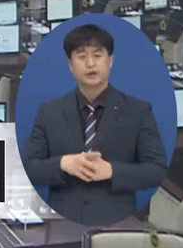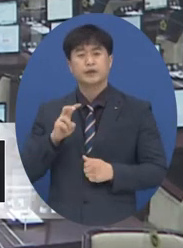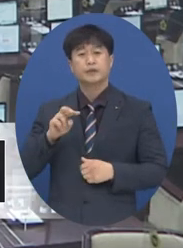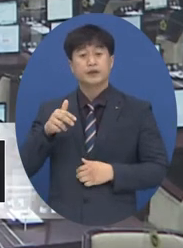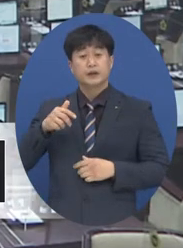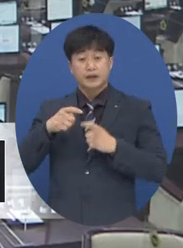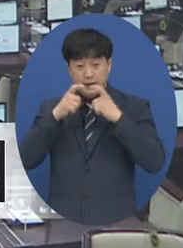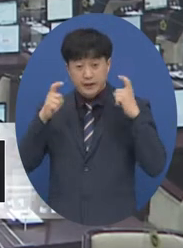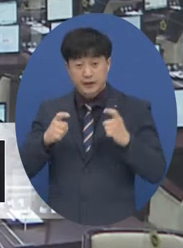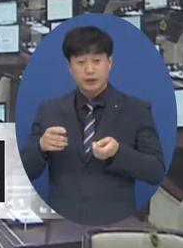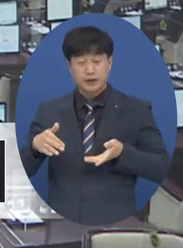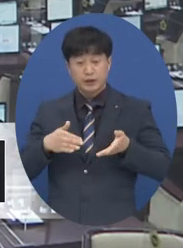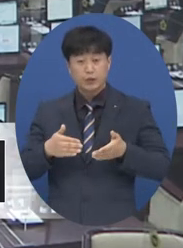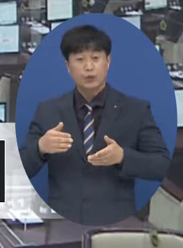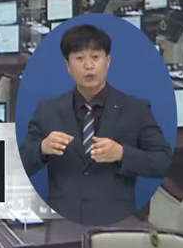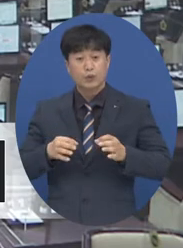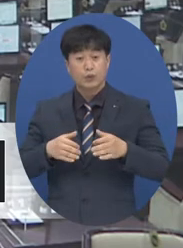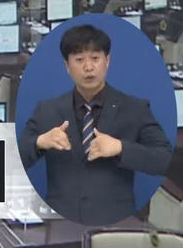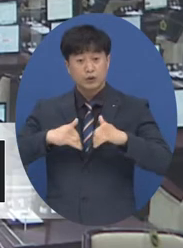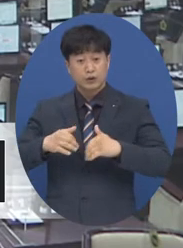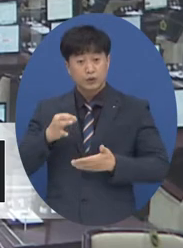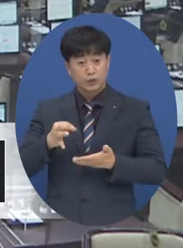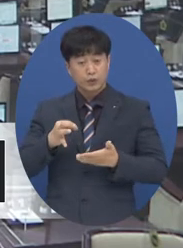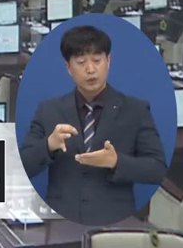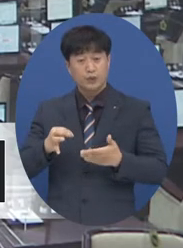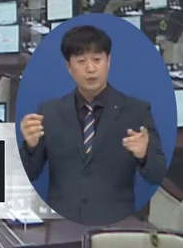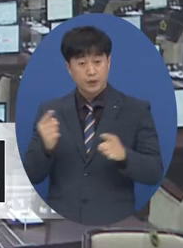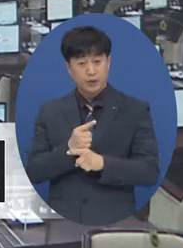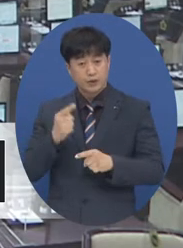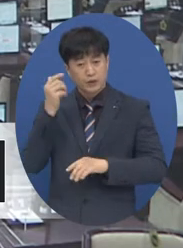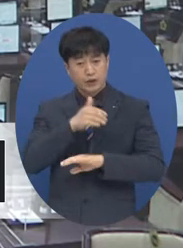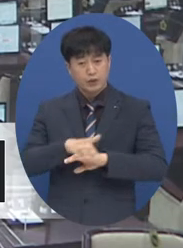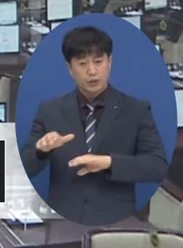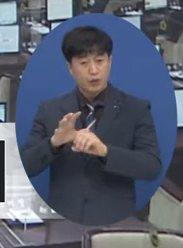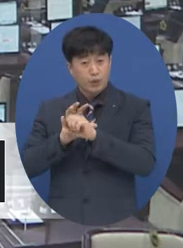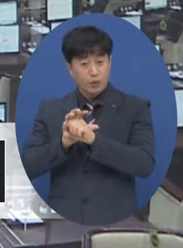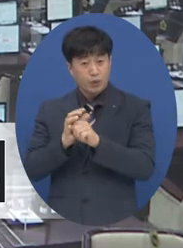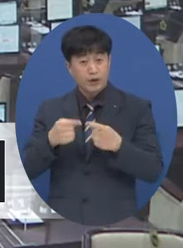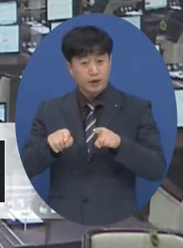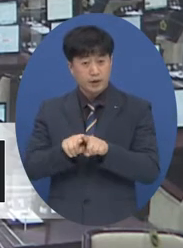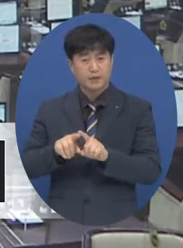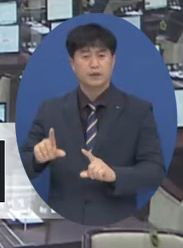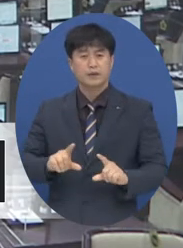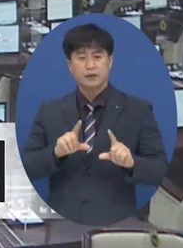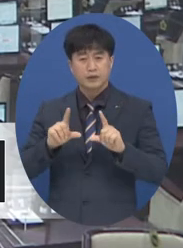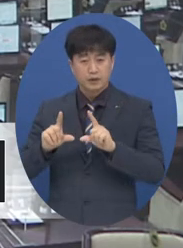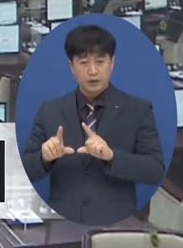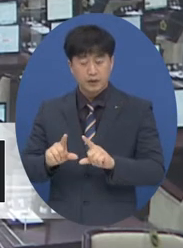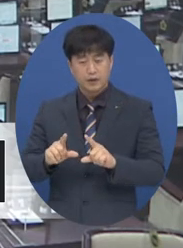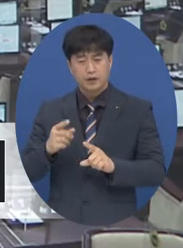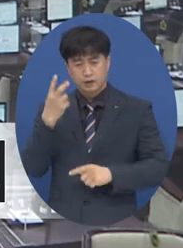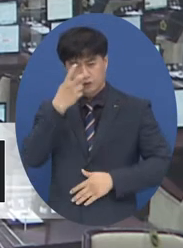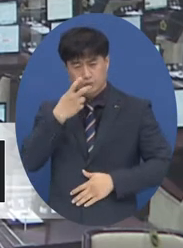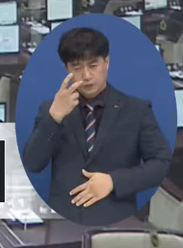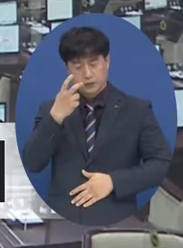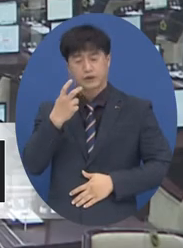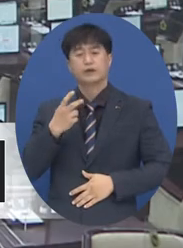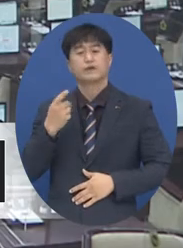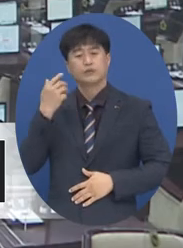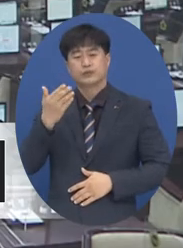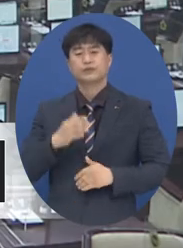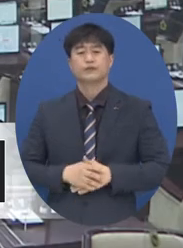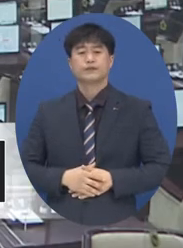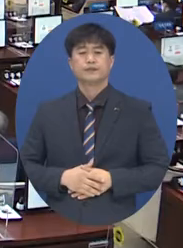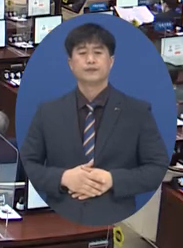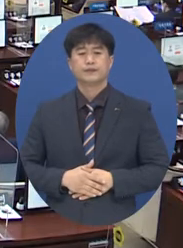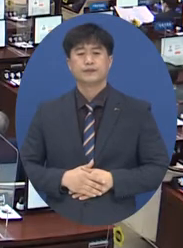개성 계획해 코론 알고 단계적 일상 회복을 위한 경기도의 구상 등에 대한 점검이 이루어졌습니다 자세한 내용 전해드립니다